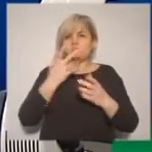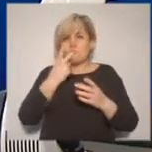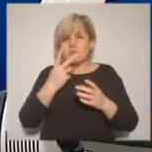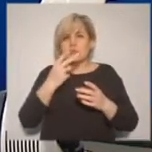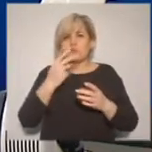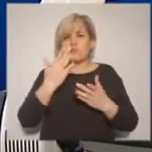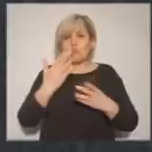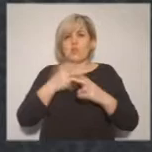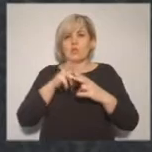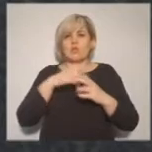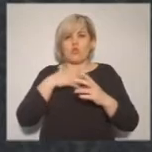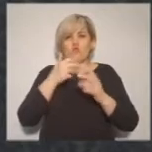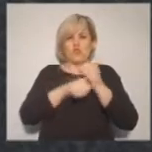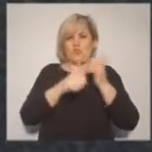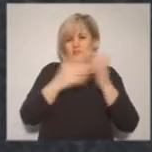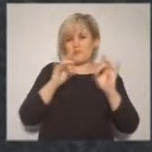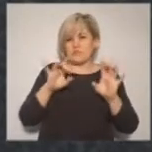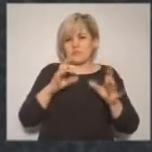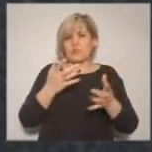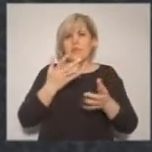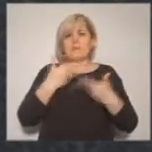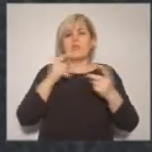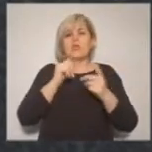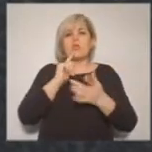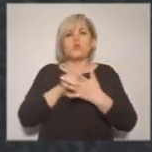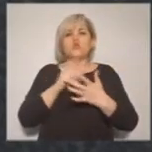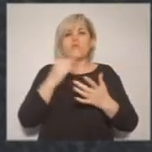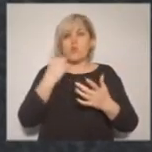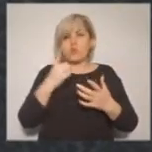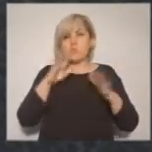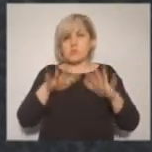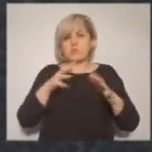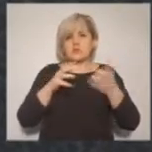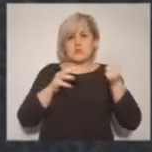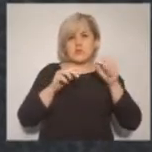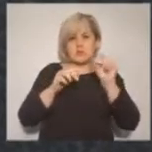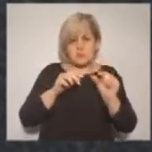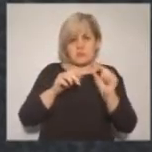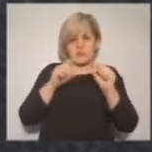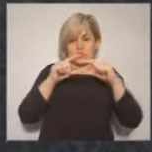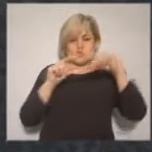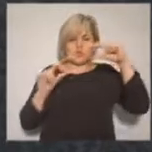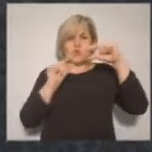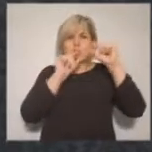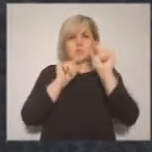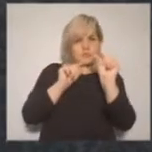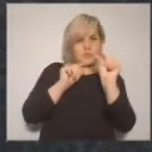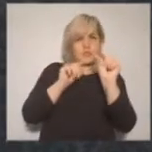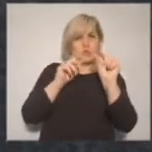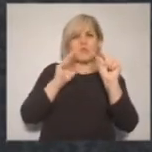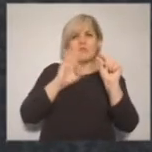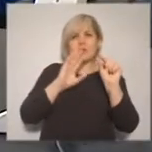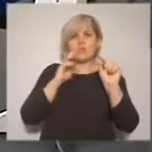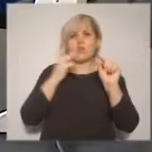кала. То есть, вот смотрите, вот у нас, вот это наш кал, да? И мы должны не вот нет, не в одном месте взять,